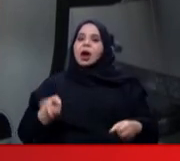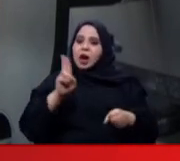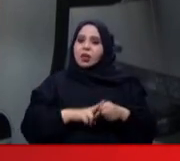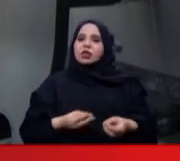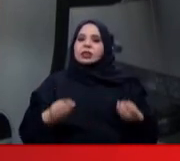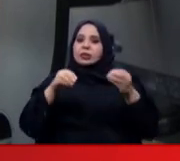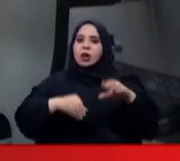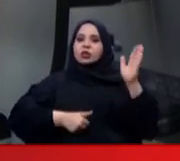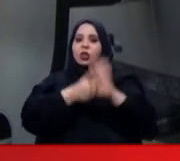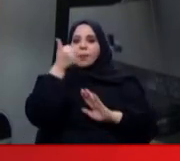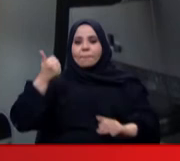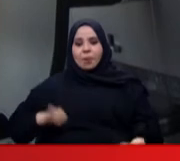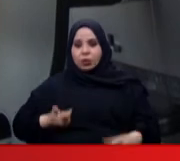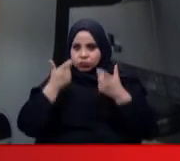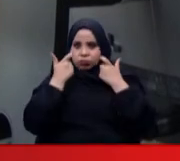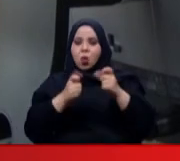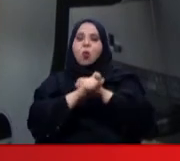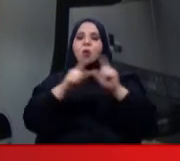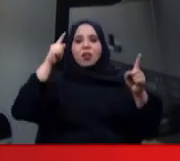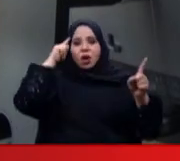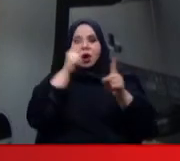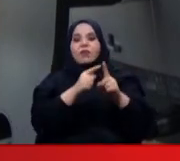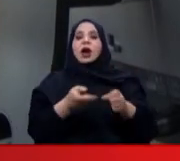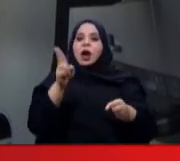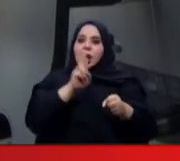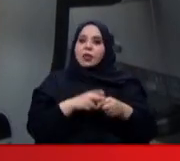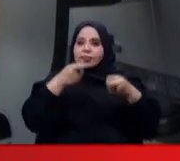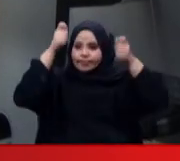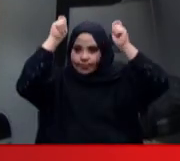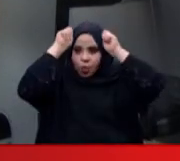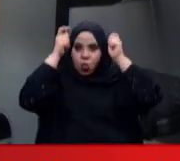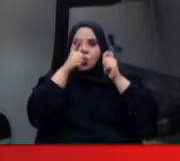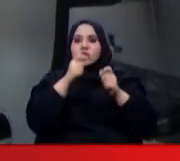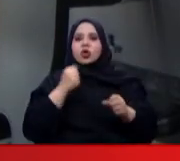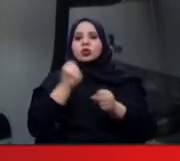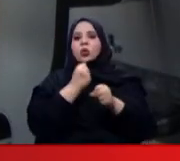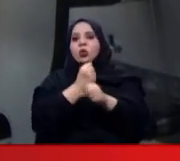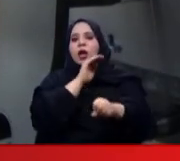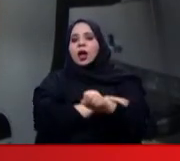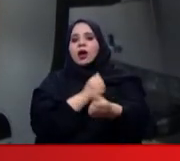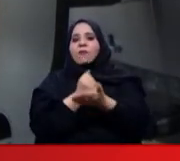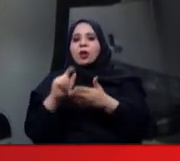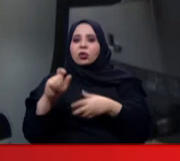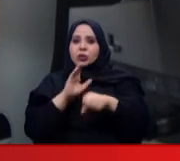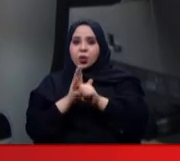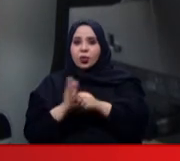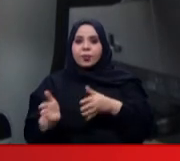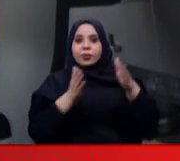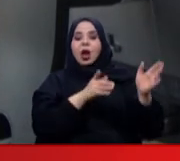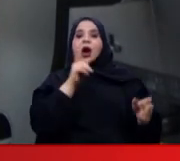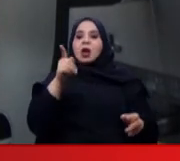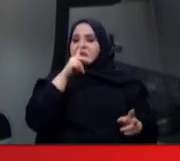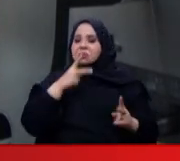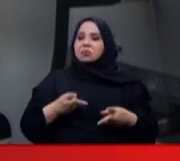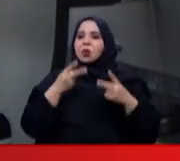في تحقيق إنجازات بحرينية مشهودة تتويجا للجهود الوطنية لمكافحة انتشار فيروس كورونا، وهو ما كان